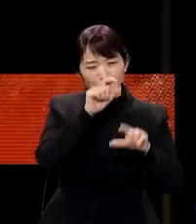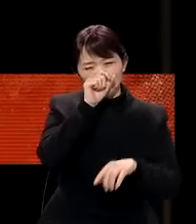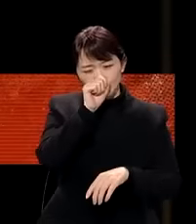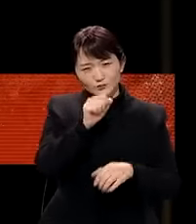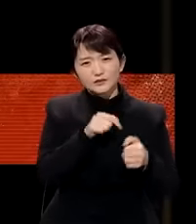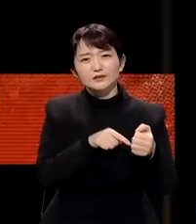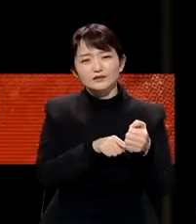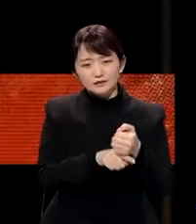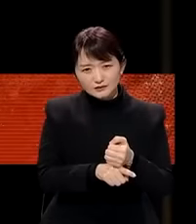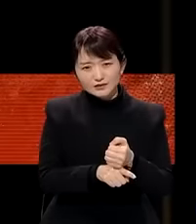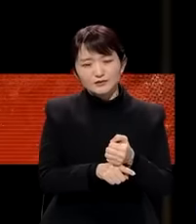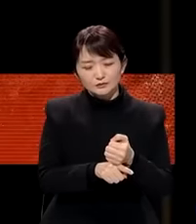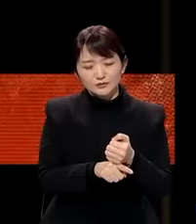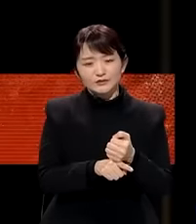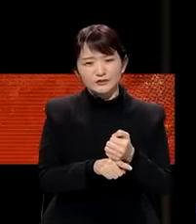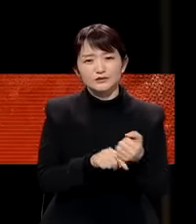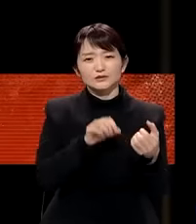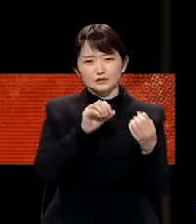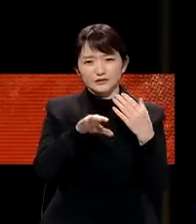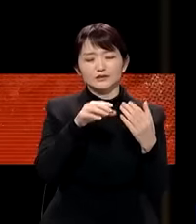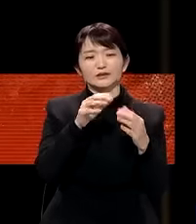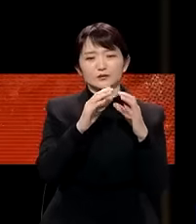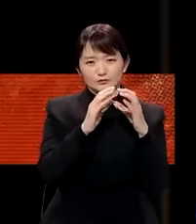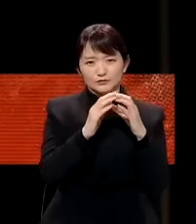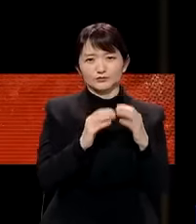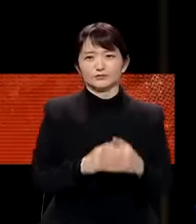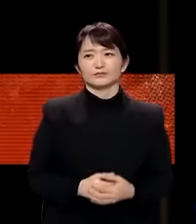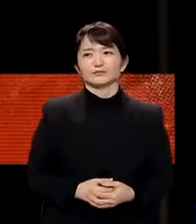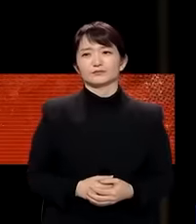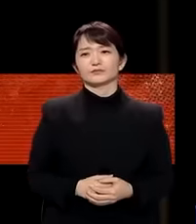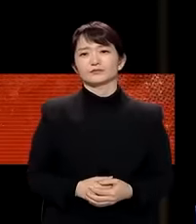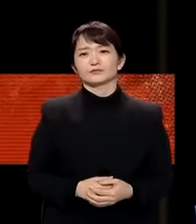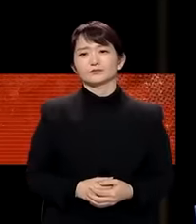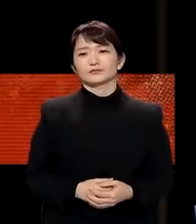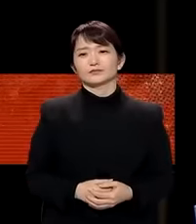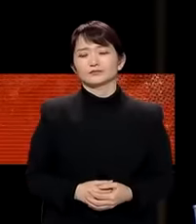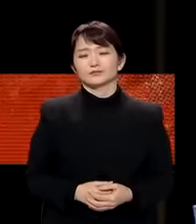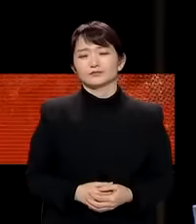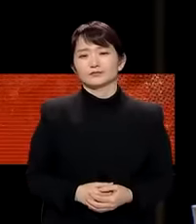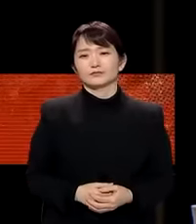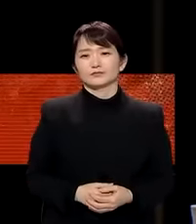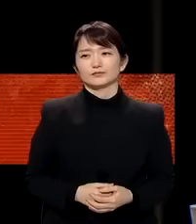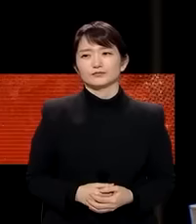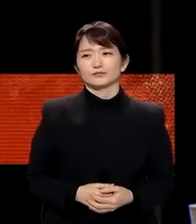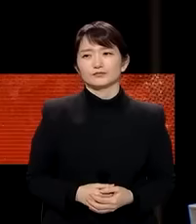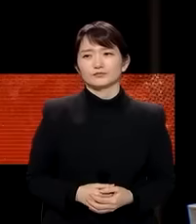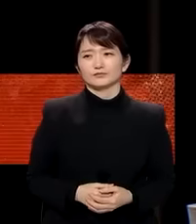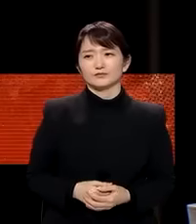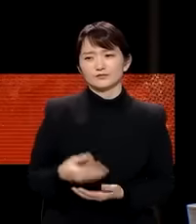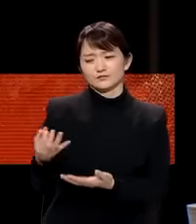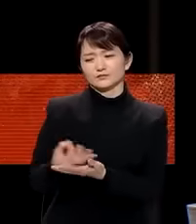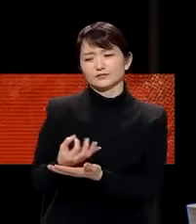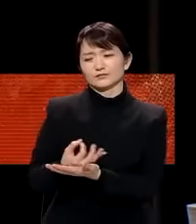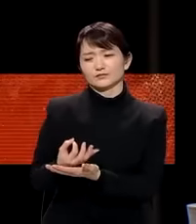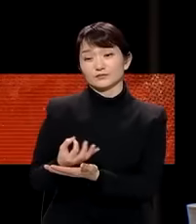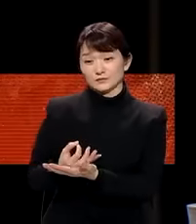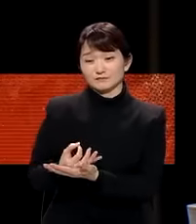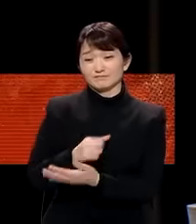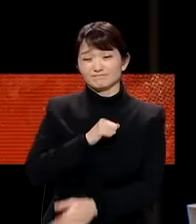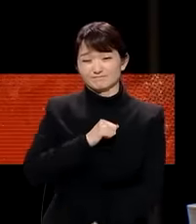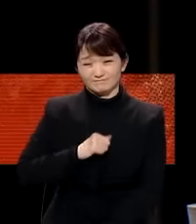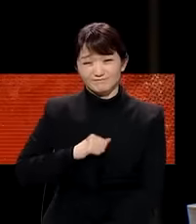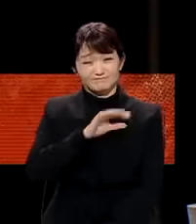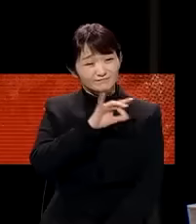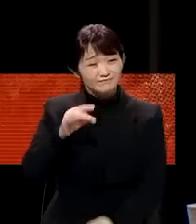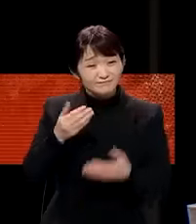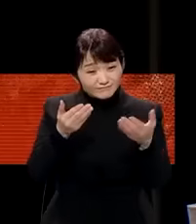동그라미 선택을 했고요 가족 여러분 의견도 전달해 드리겠습니다 박태경 님 그 정도 벌면 그냥 참으시고 가끔